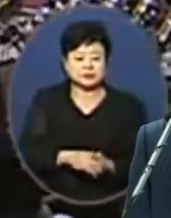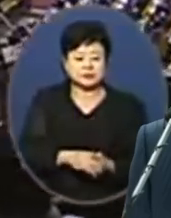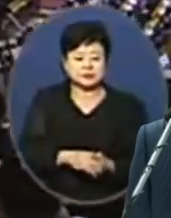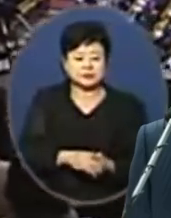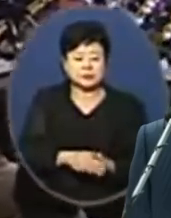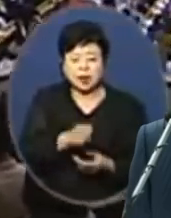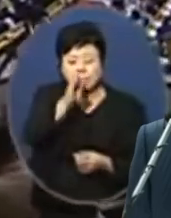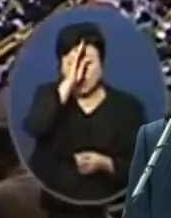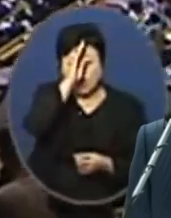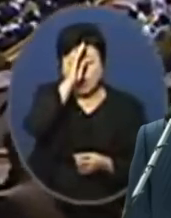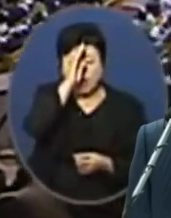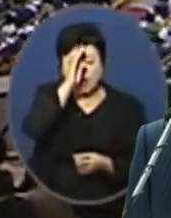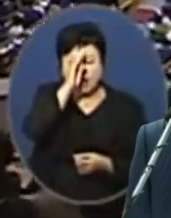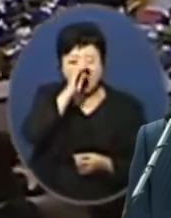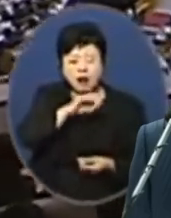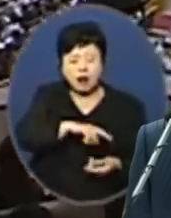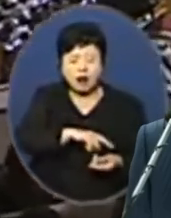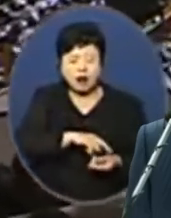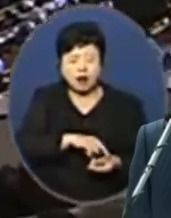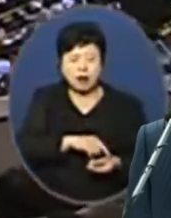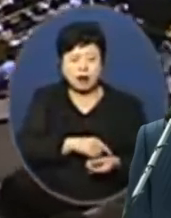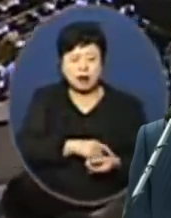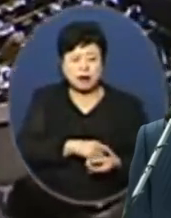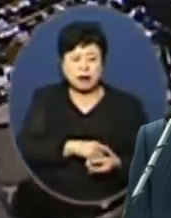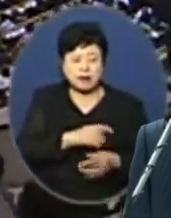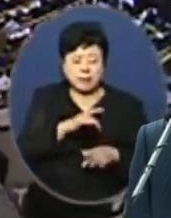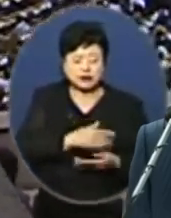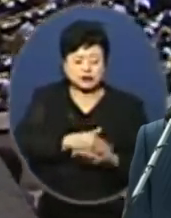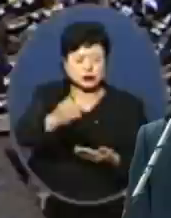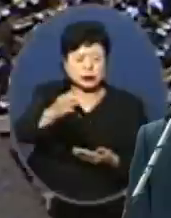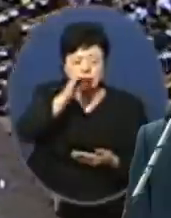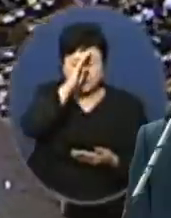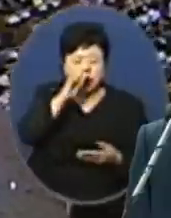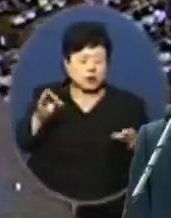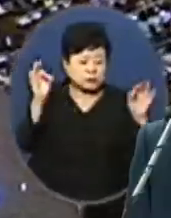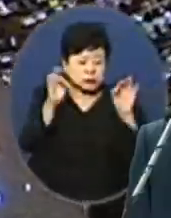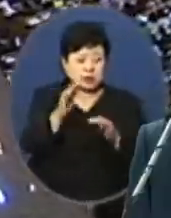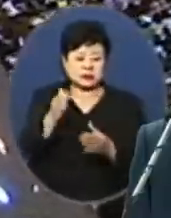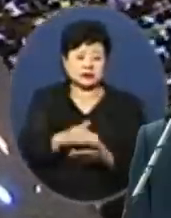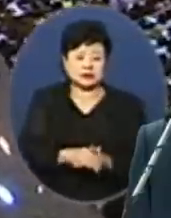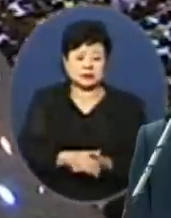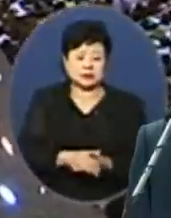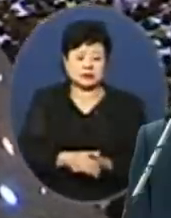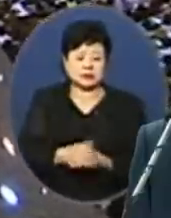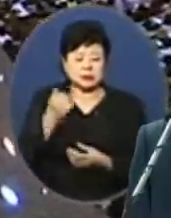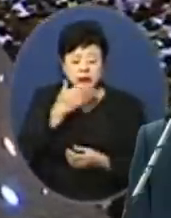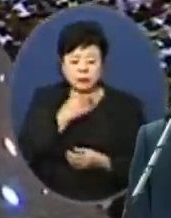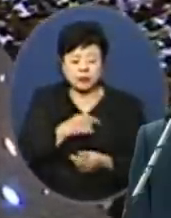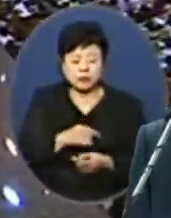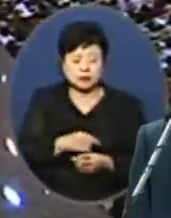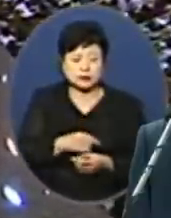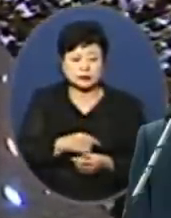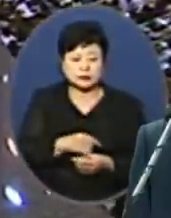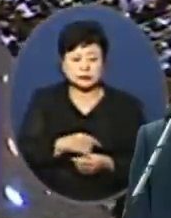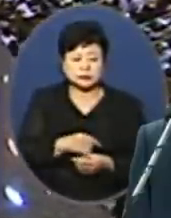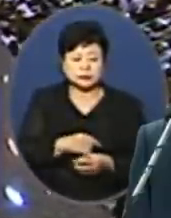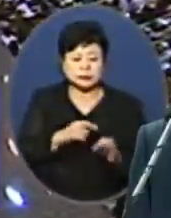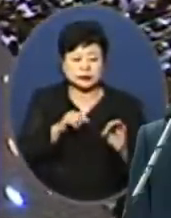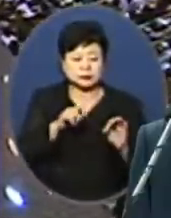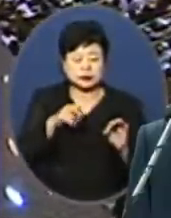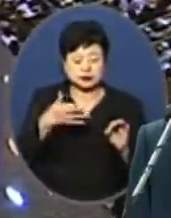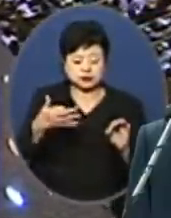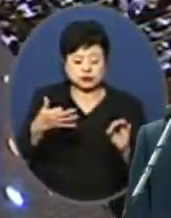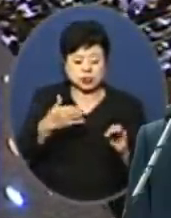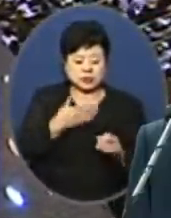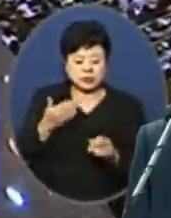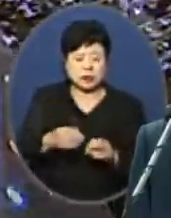그 병을 고치려면 마귀를 쫓아내버리면 병이 사라지고 마는 것입니다. 누가복음 10장 19절 다 같이 읽어보십시다.